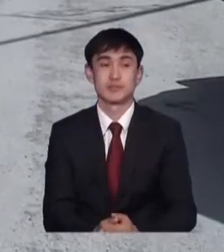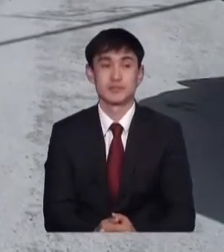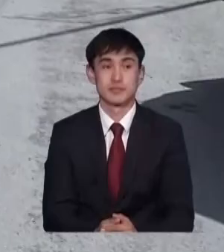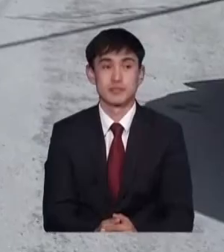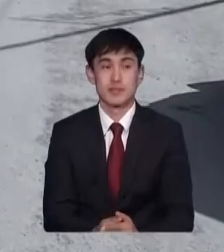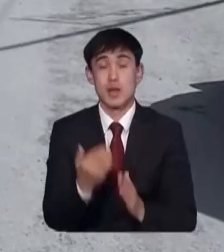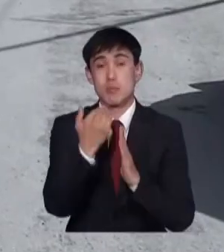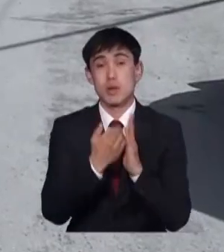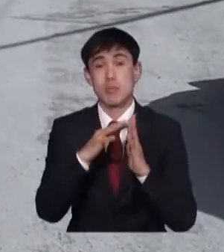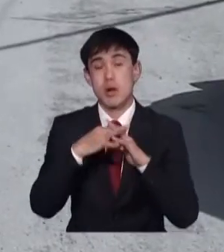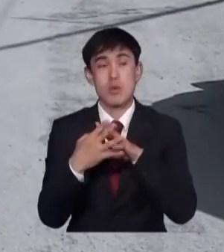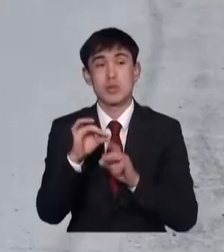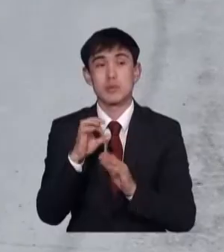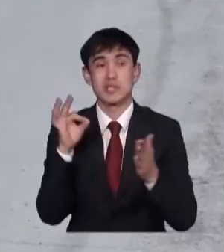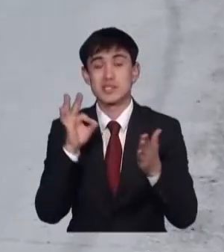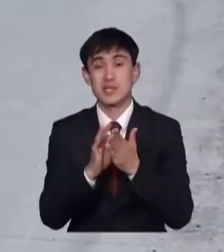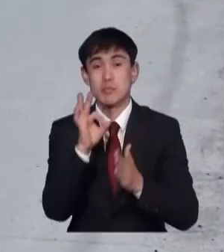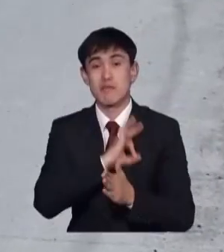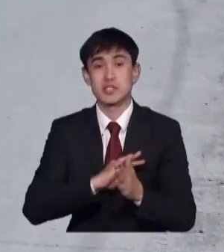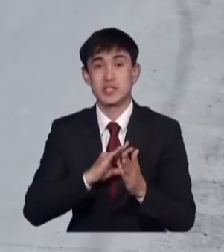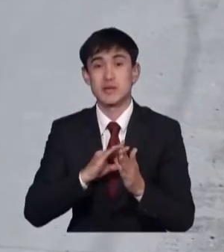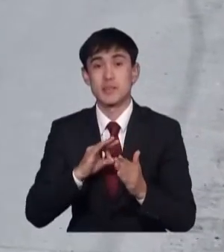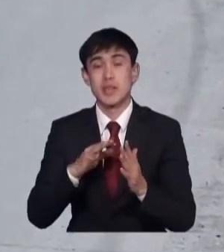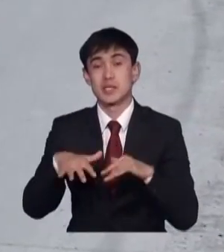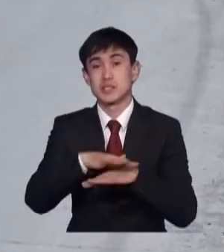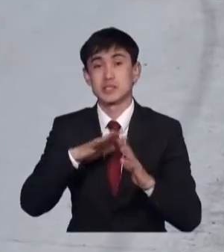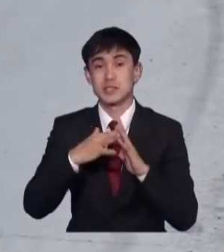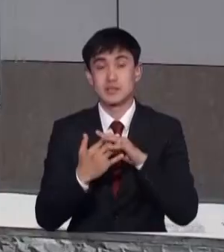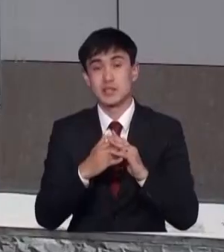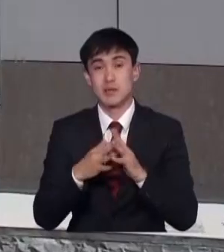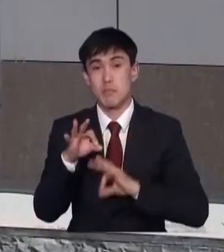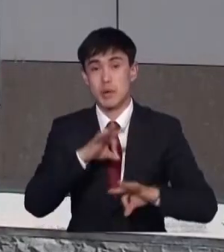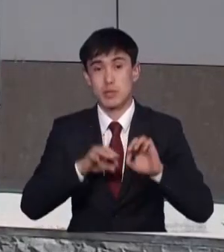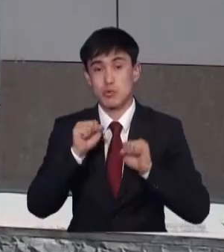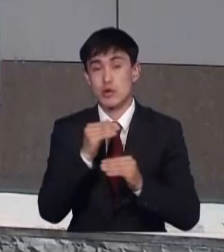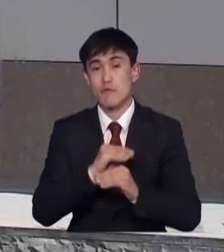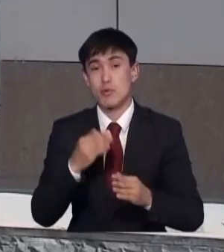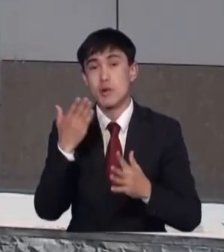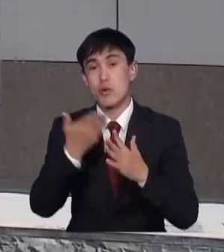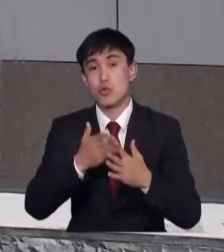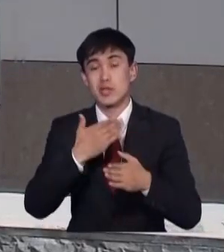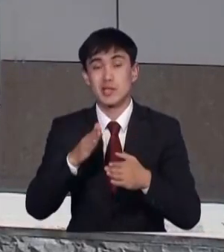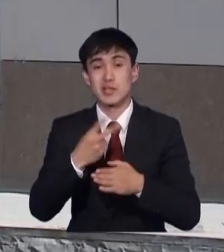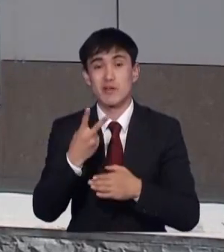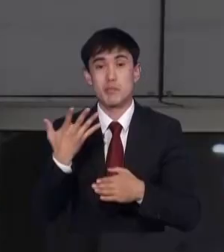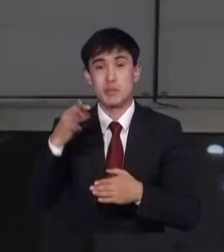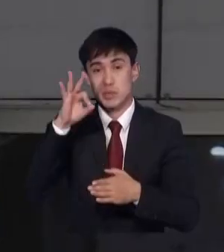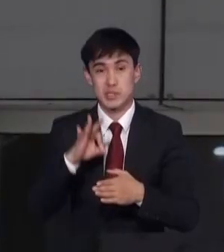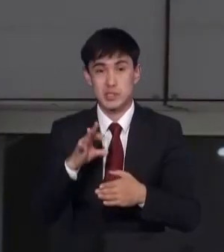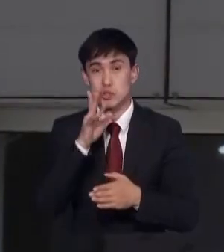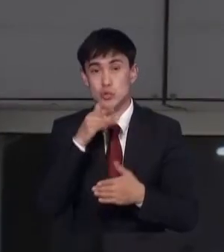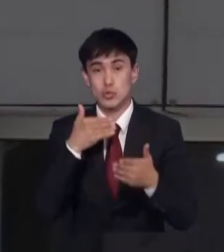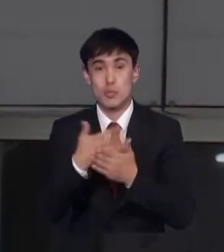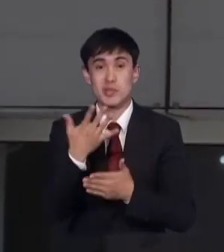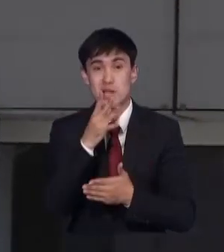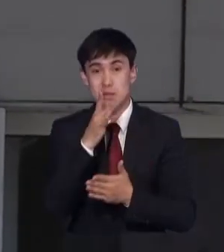ала манаты реализуется с целью повышения доходов сельского населения в рамках проекта можно оформить льготный кредит под 2,5% на срок до